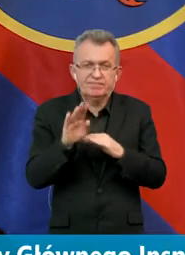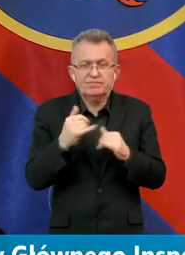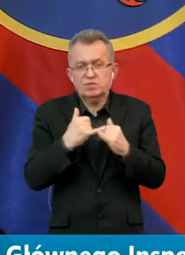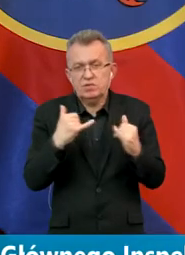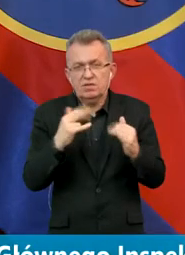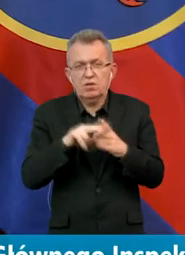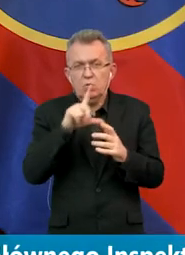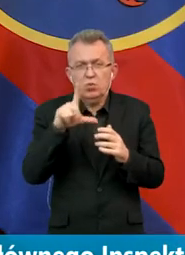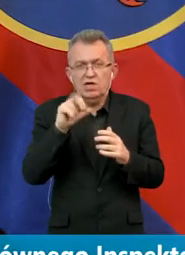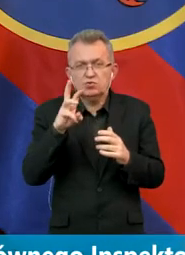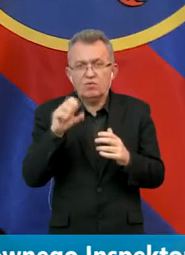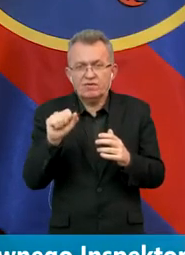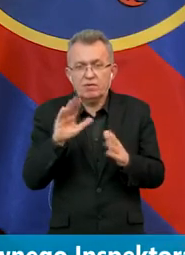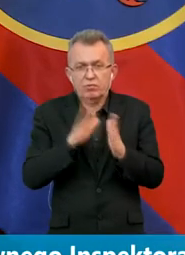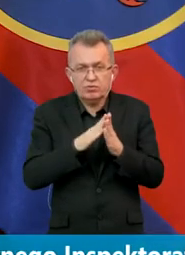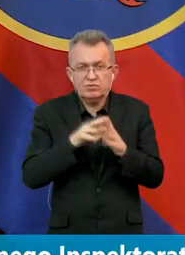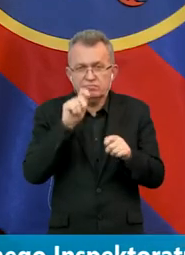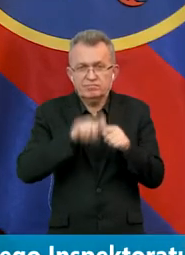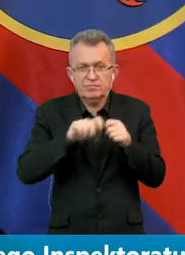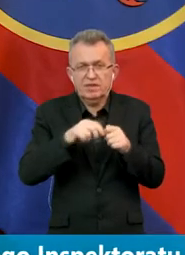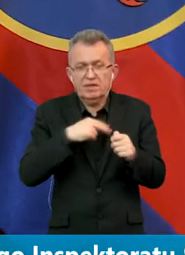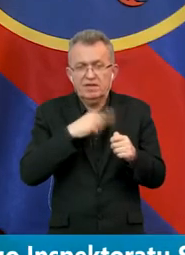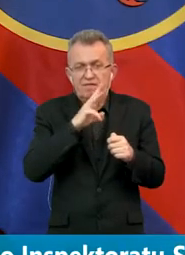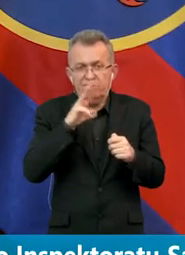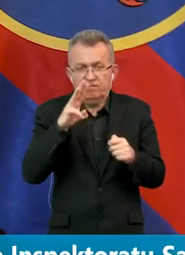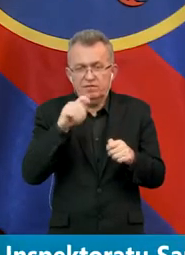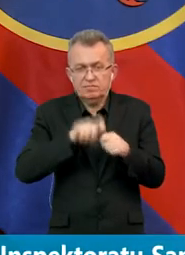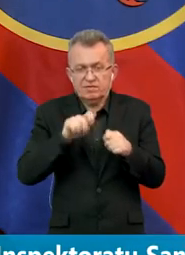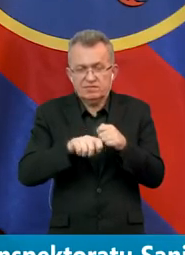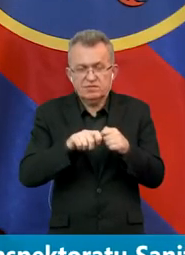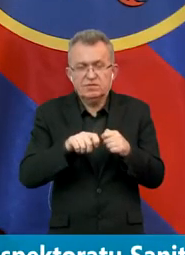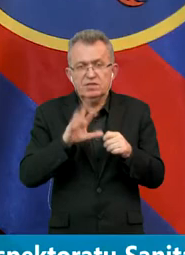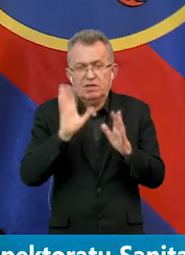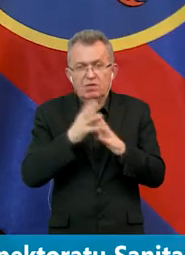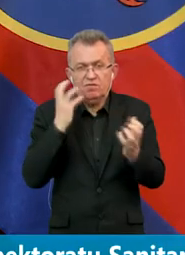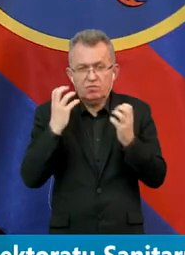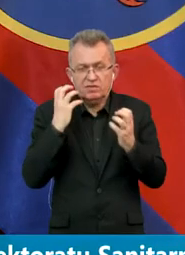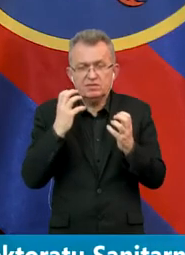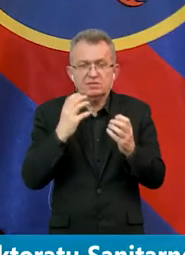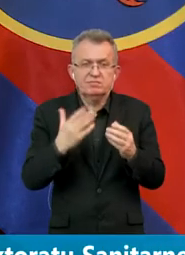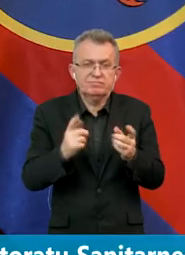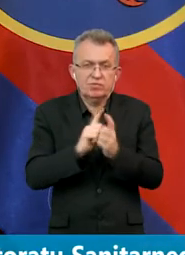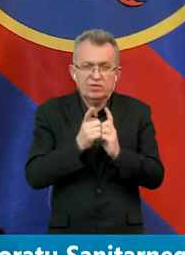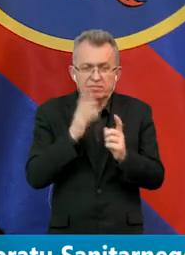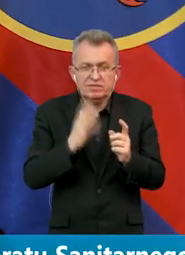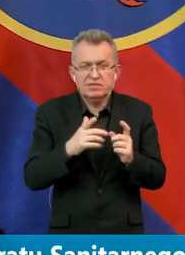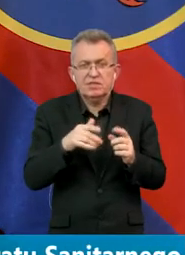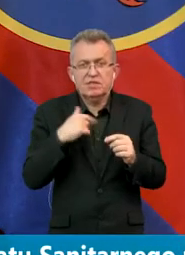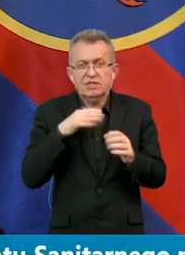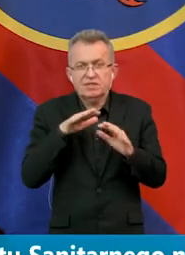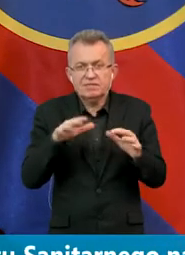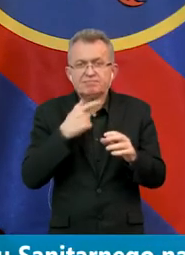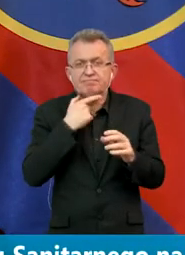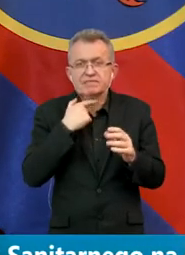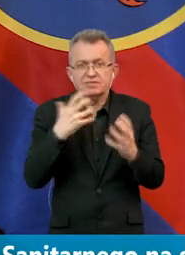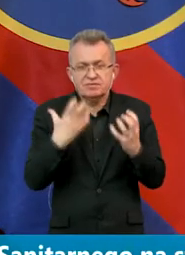na Łasztowni, proszę śledzić nasze strony, tam będą informacje o wszystkich eventach. Wiem, że wszyscy jesteśmy tego